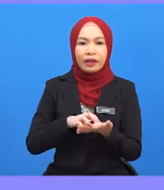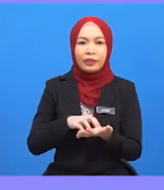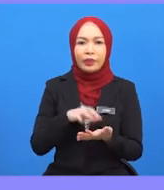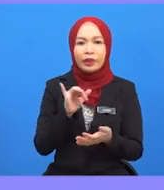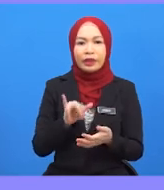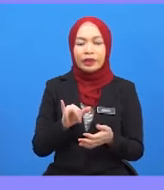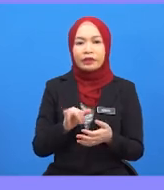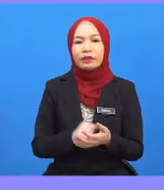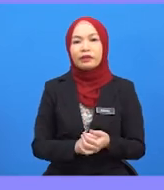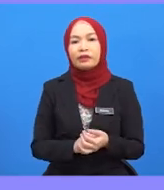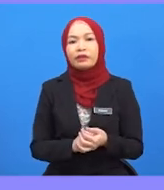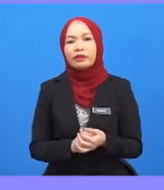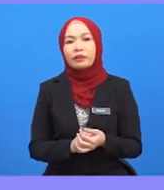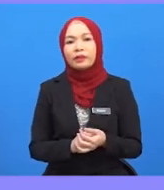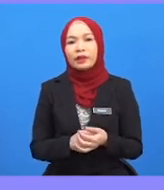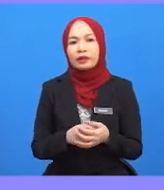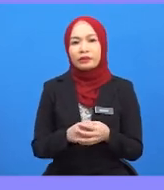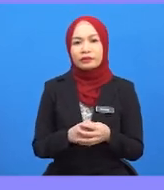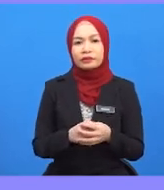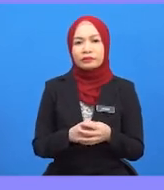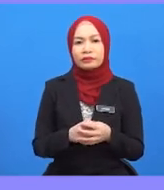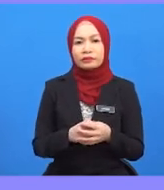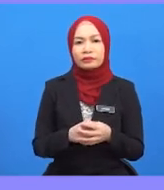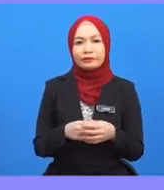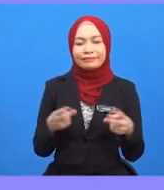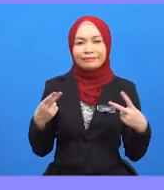melibatkan penetralan.